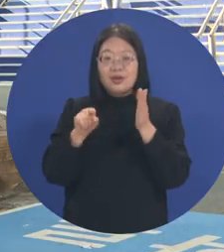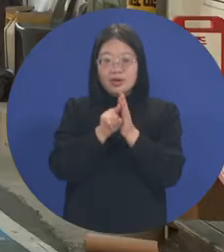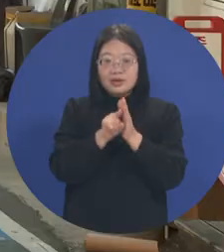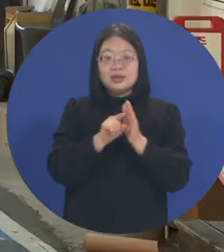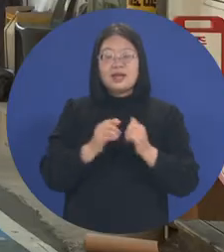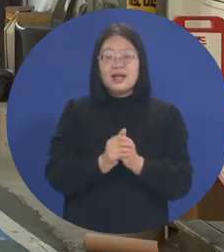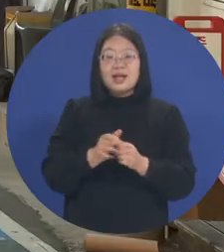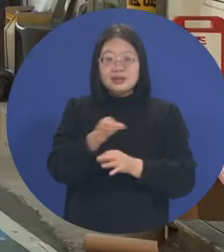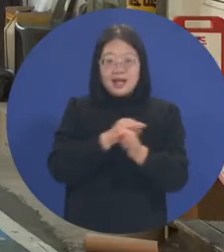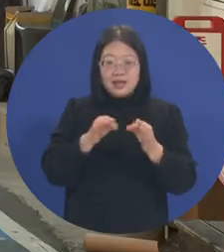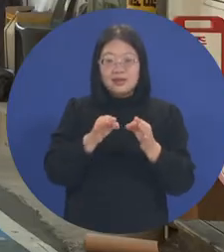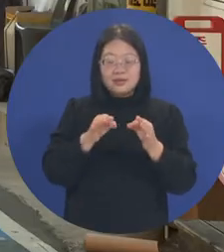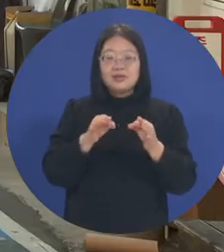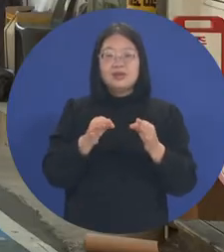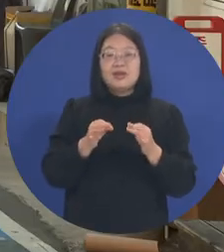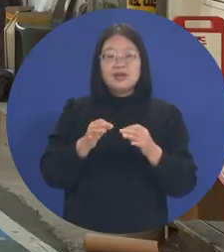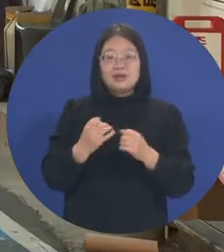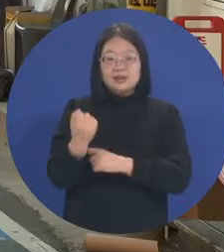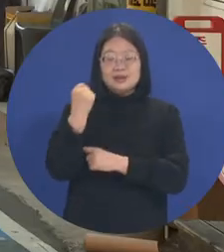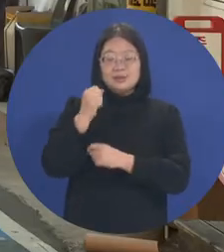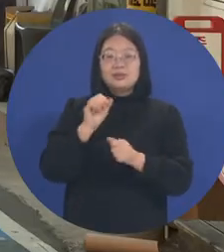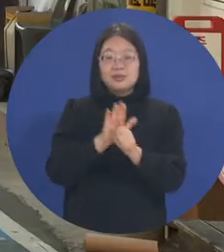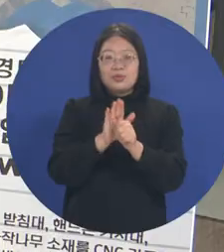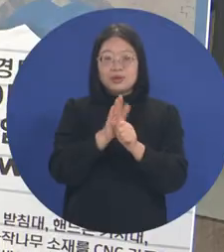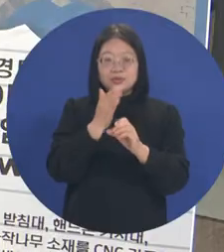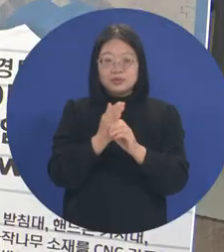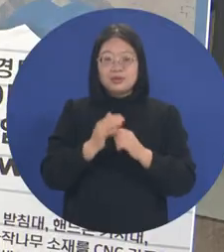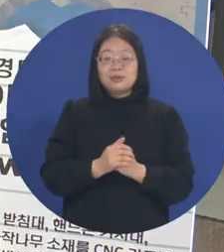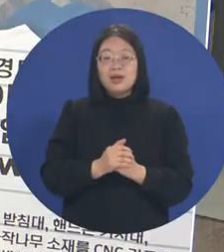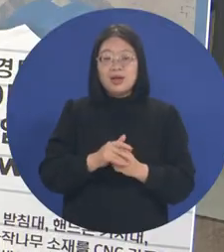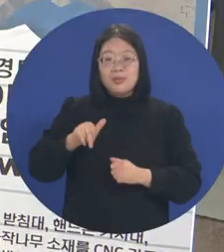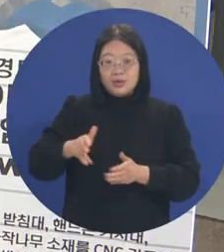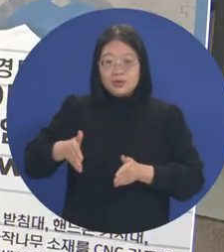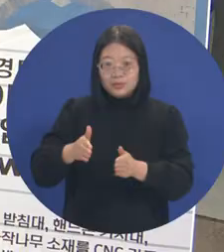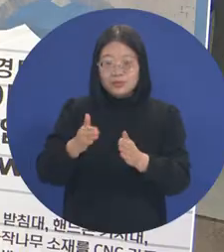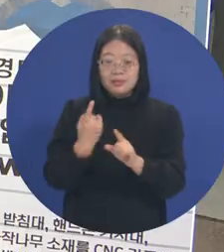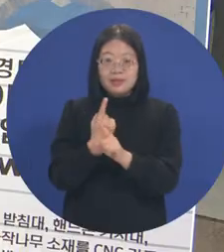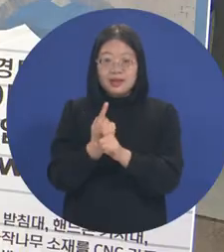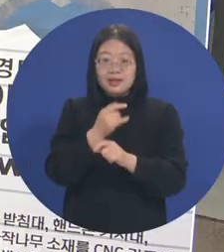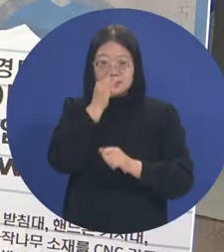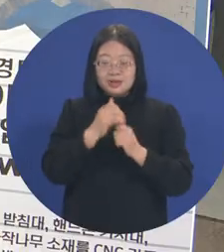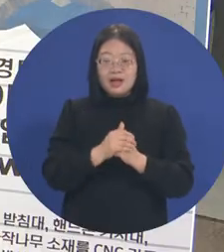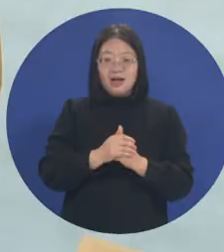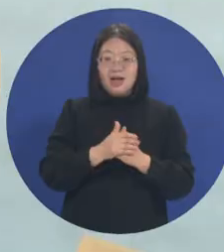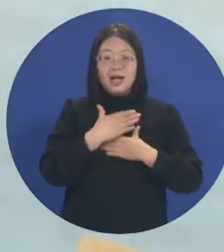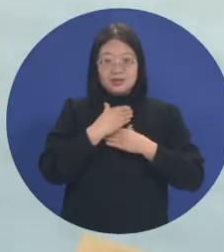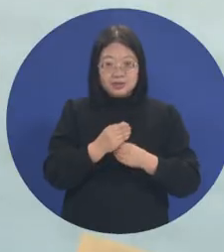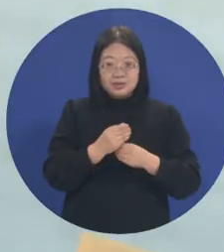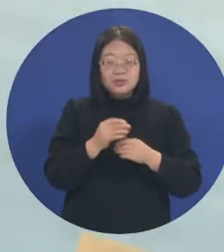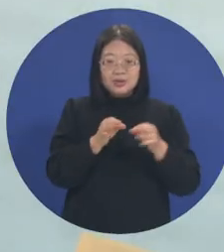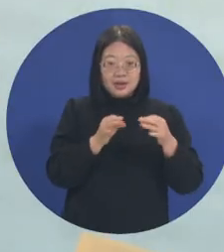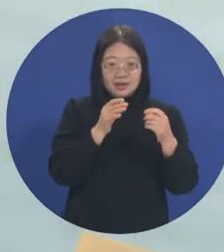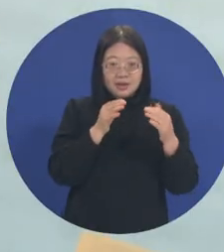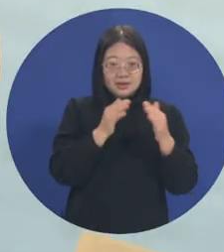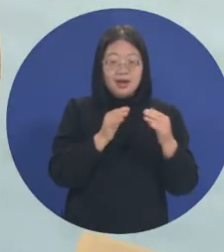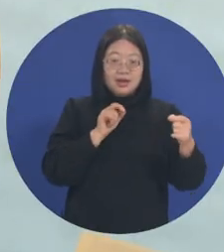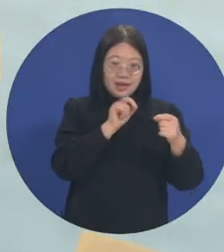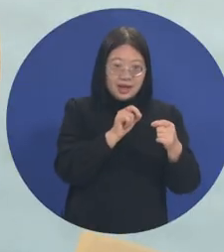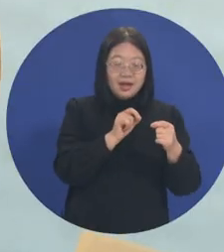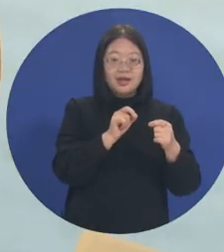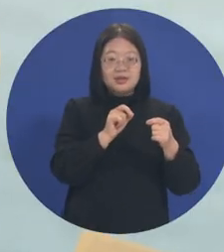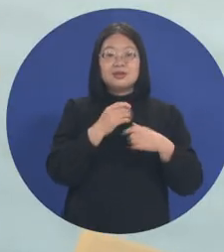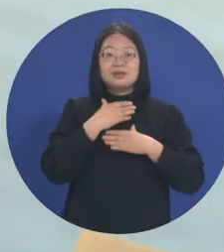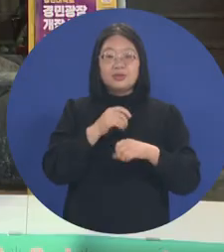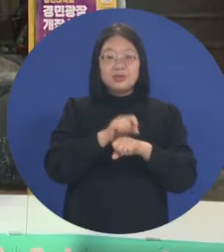추진하고 있습니다. 이와 함께 주변 보행로도 개선해 대학로 이용객의 접근성과 안전성을 높였습니다.